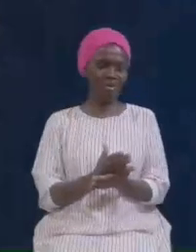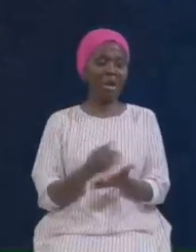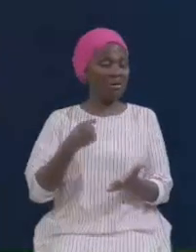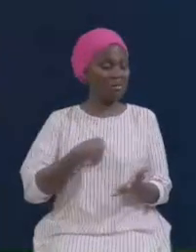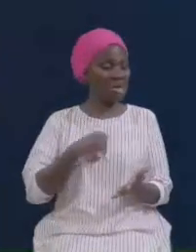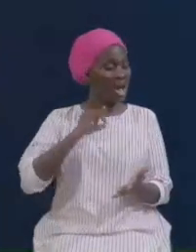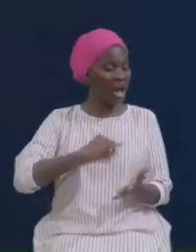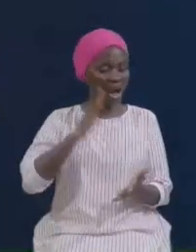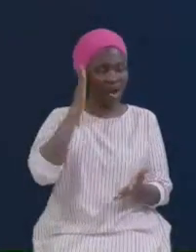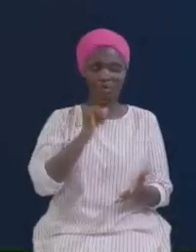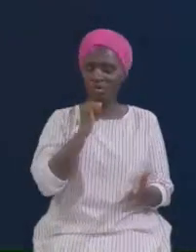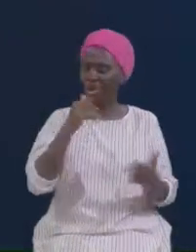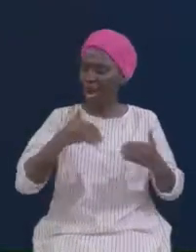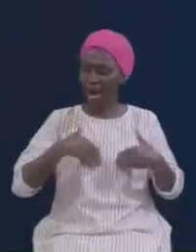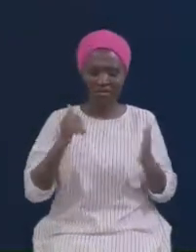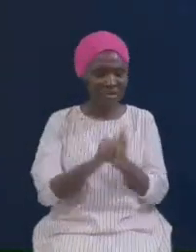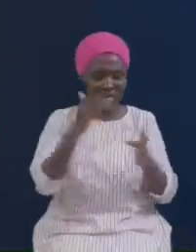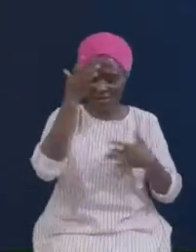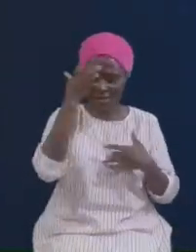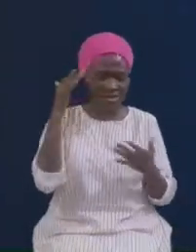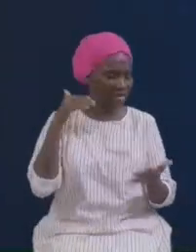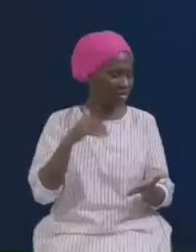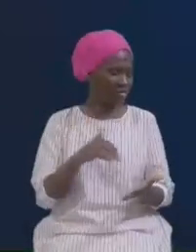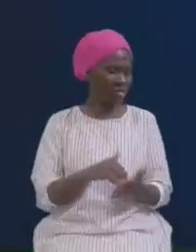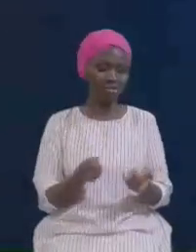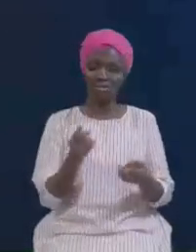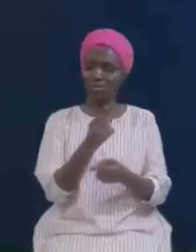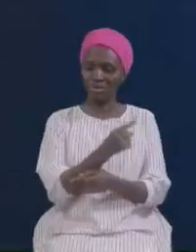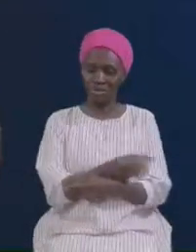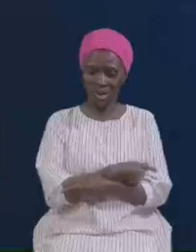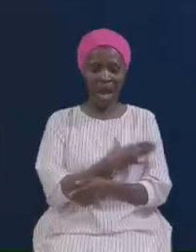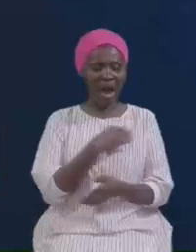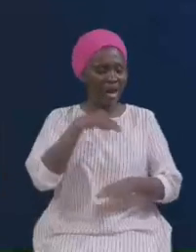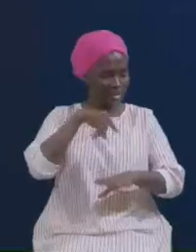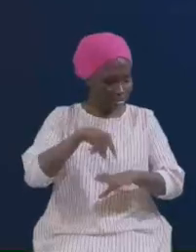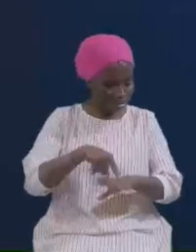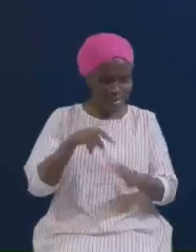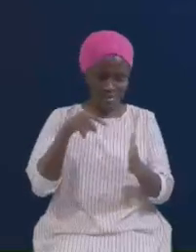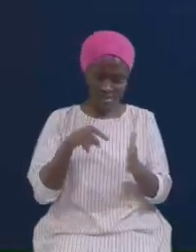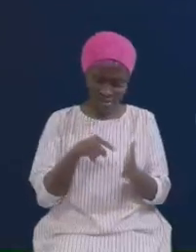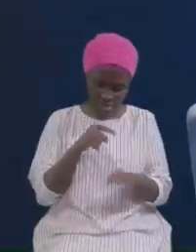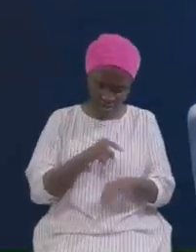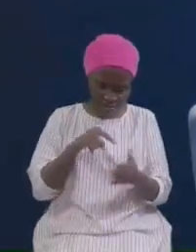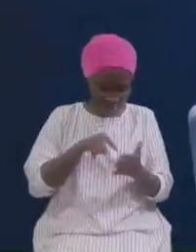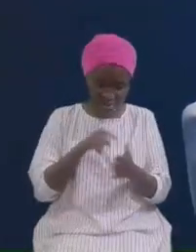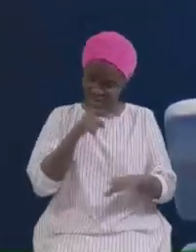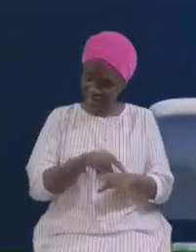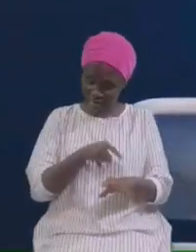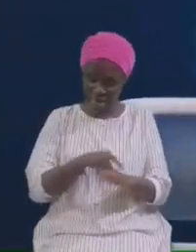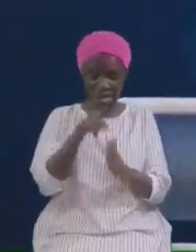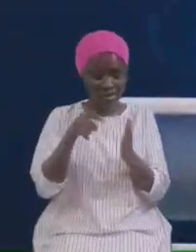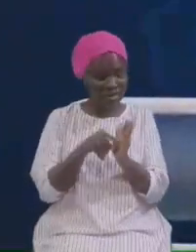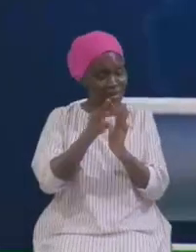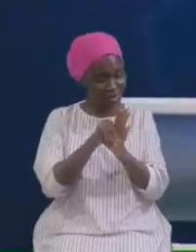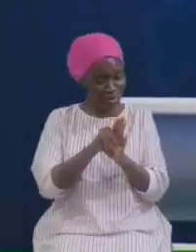vais pas avoir encore cette maladie. Elle, aujourd'hui, en ce moment, en cette minute,